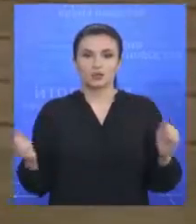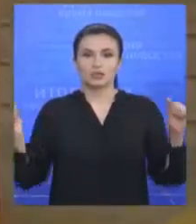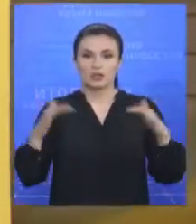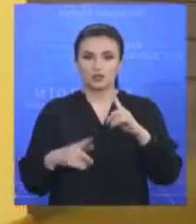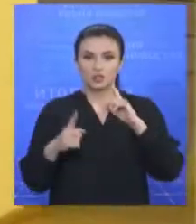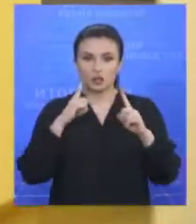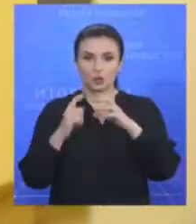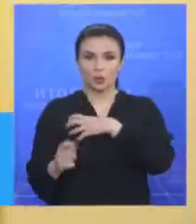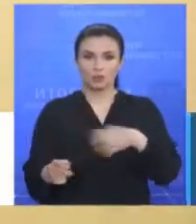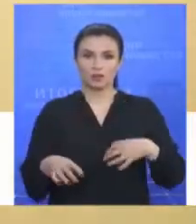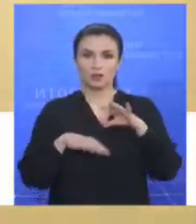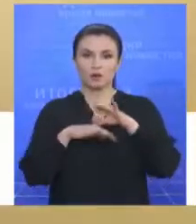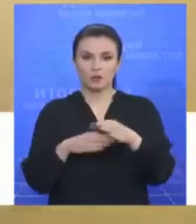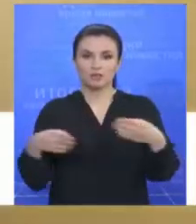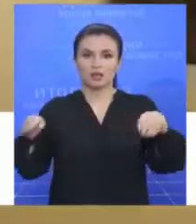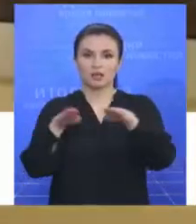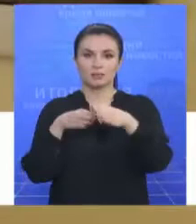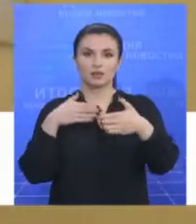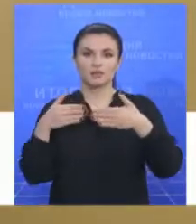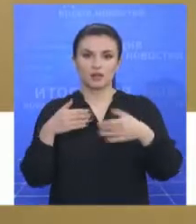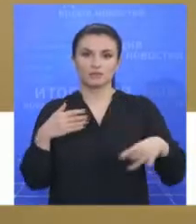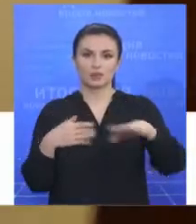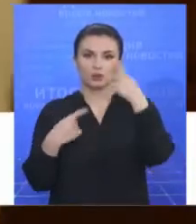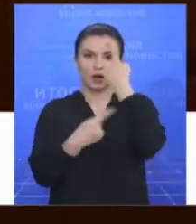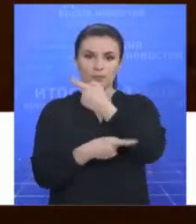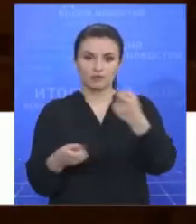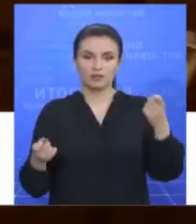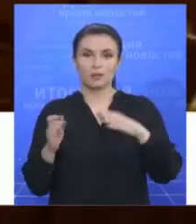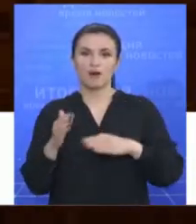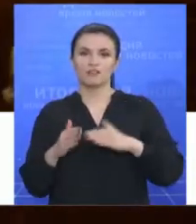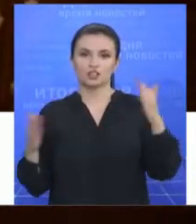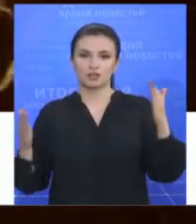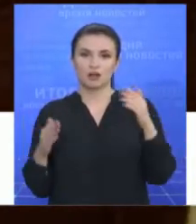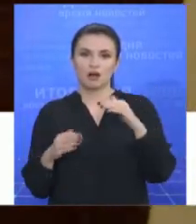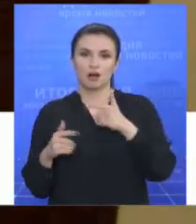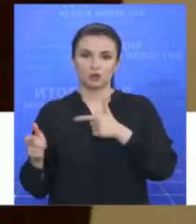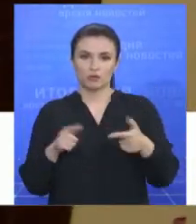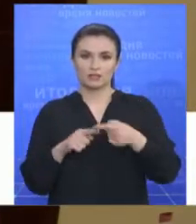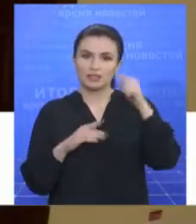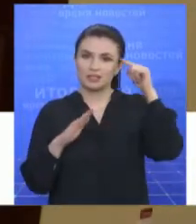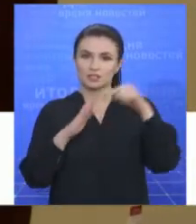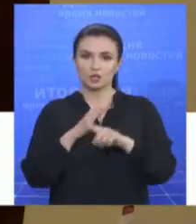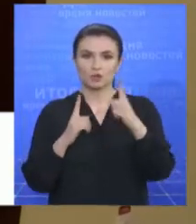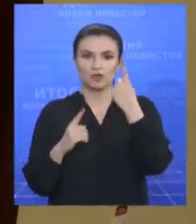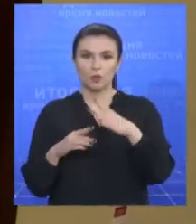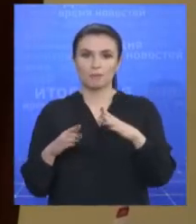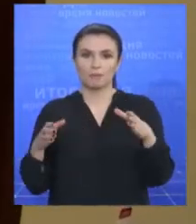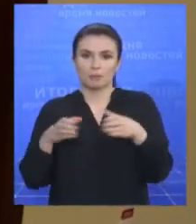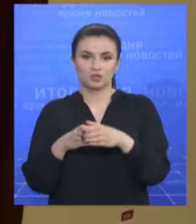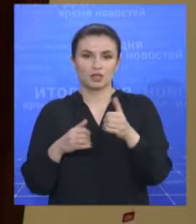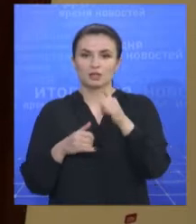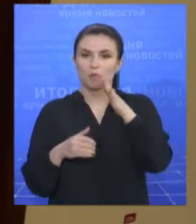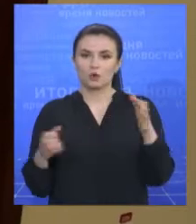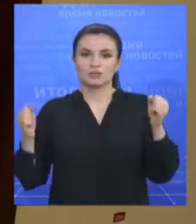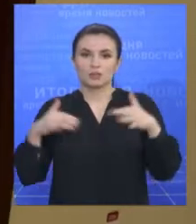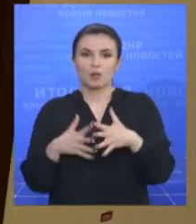Сегодняшнее совещание губернатор проводит за закрытыми дверями. В регионе объявлен режим повышенной готовности. Это значит, что в одном помещении не могут